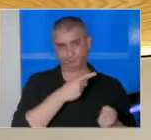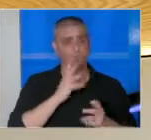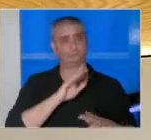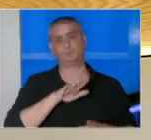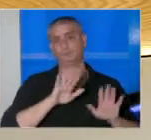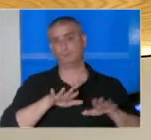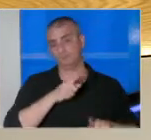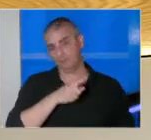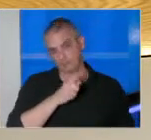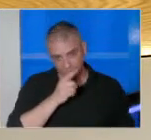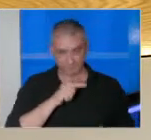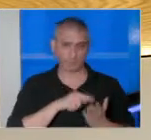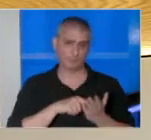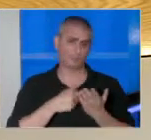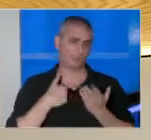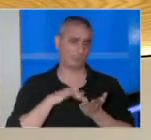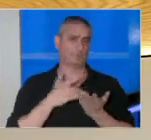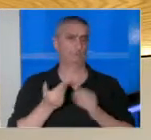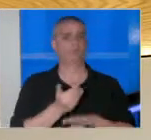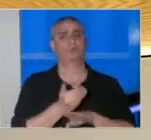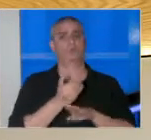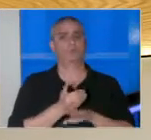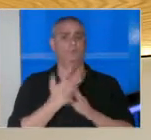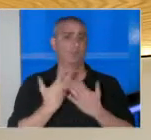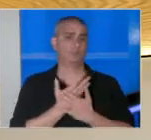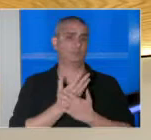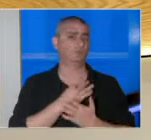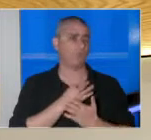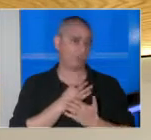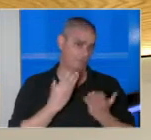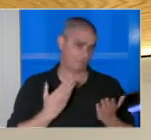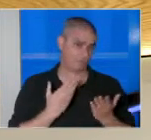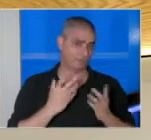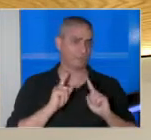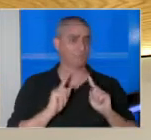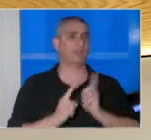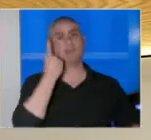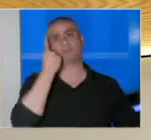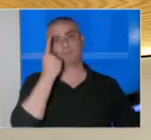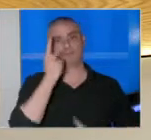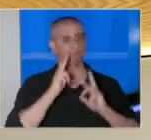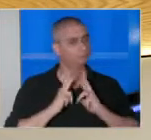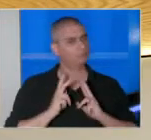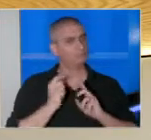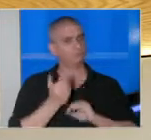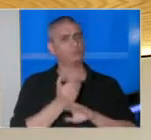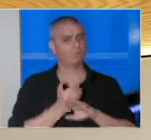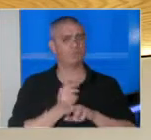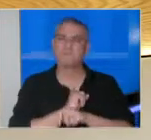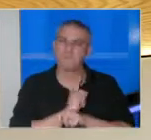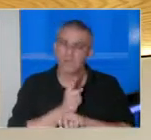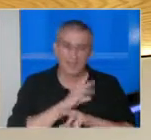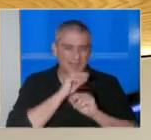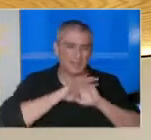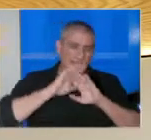לשולחן המליאה. אז לכן אנחנו כאן היום עם המהדורה שלנו באופן חד פעמי, בצורה מוקדמת. מיד נהיה